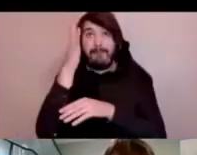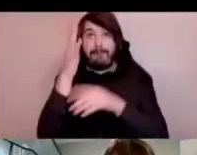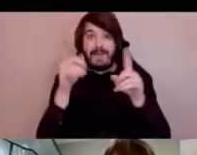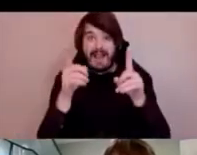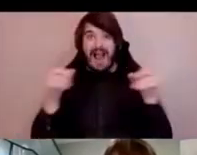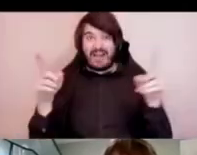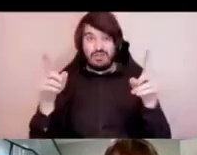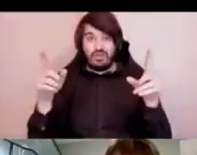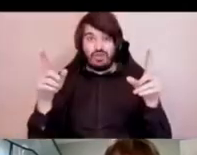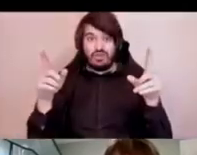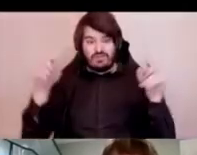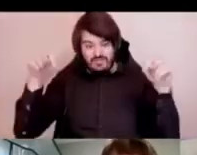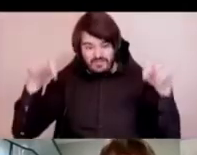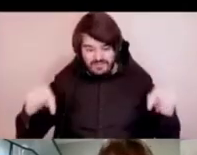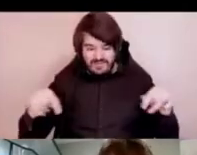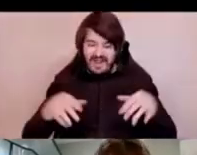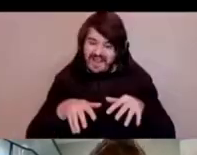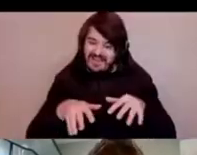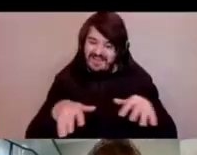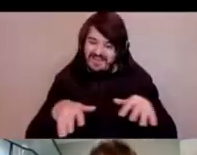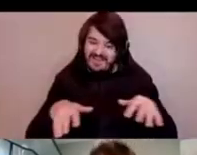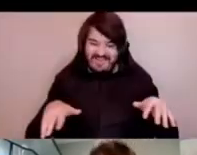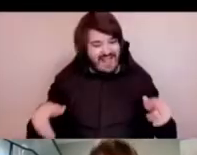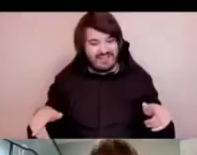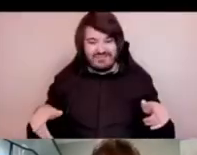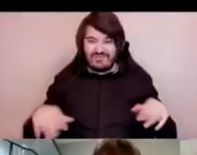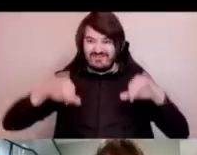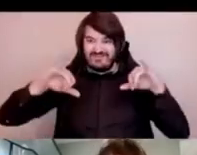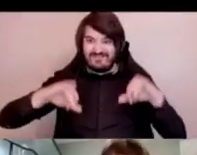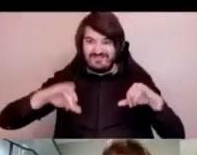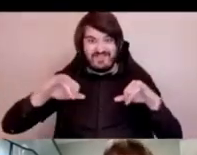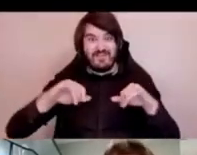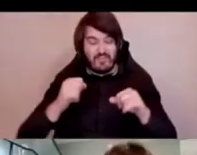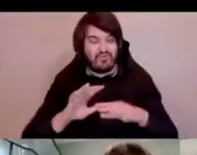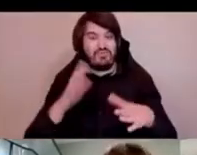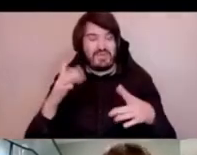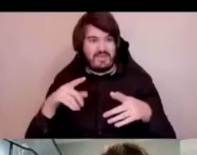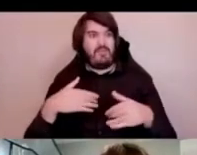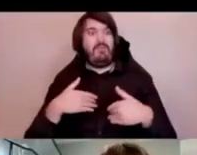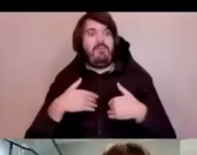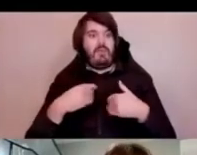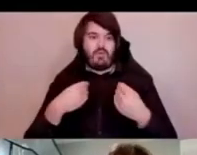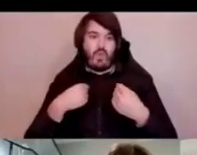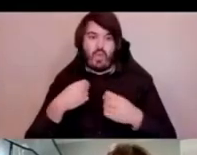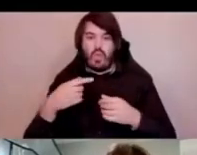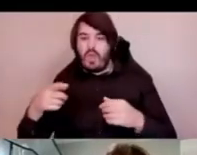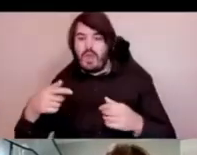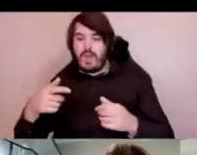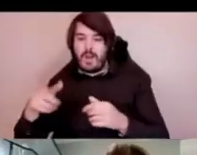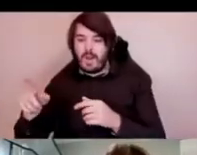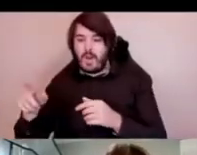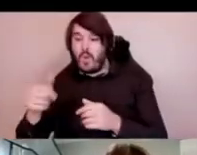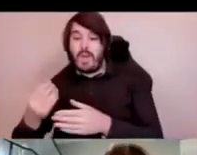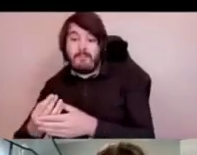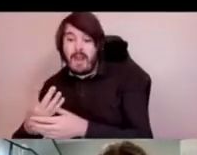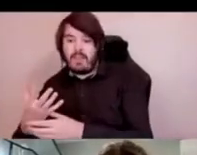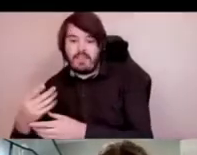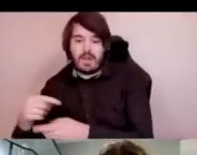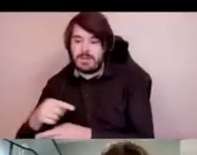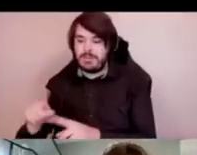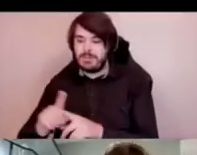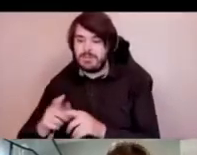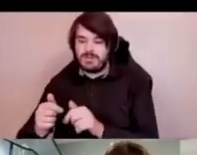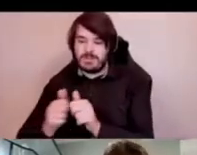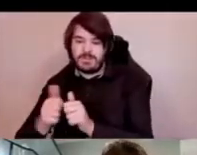Alors, des fois, on peut être surpris, mais les racines s'étendent vraiment loin. Puis, ça peut faire une concurrence, une